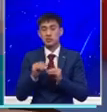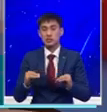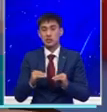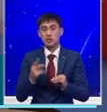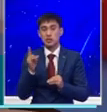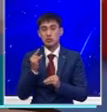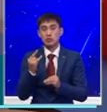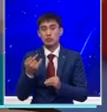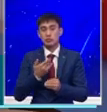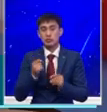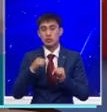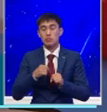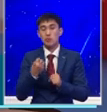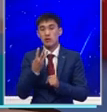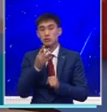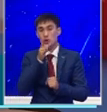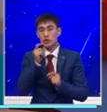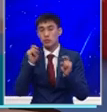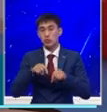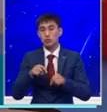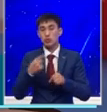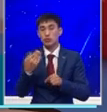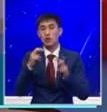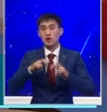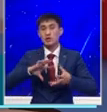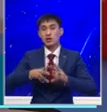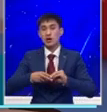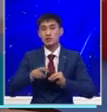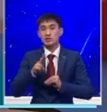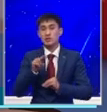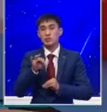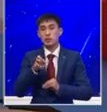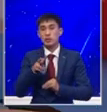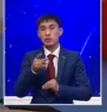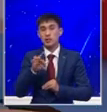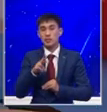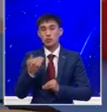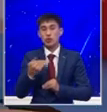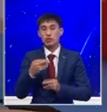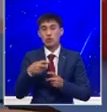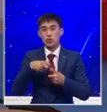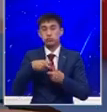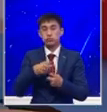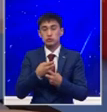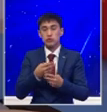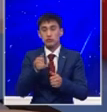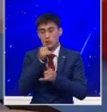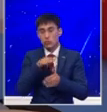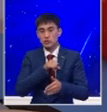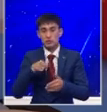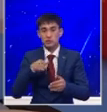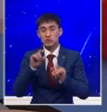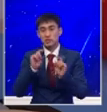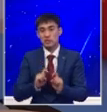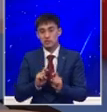посещает наш центр с лет у него диагноз спастическая диплегия у него застывшие суставы он не мог самостоятельно